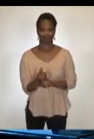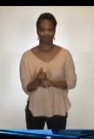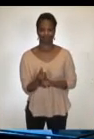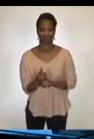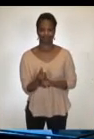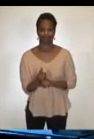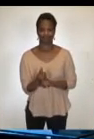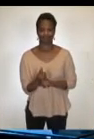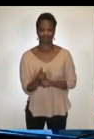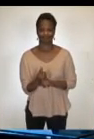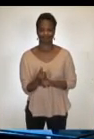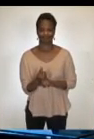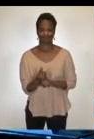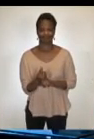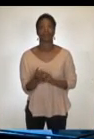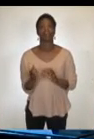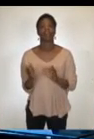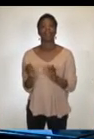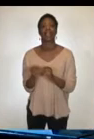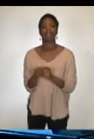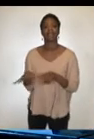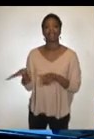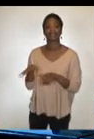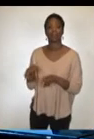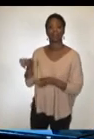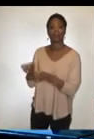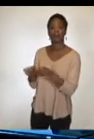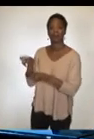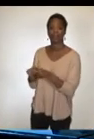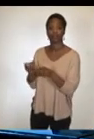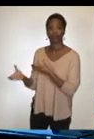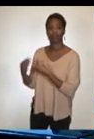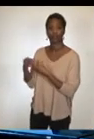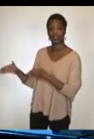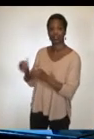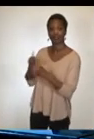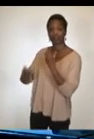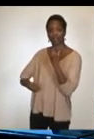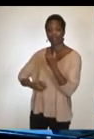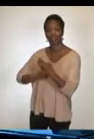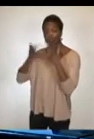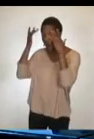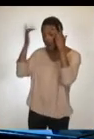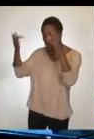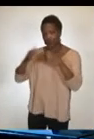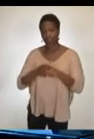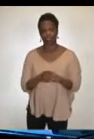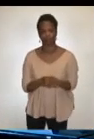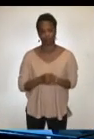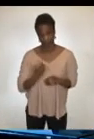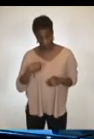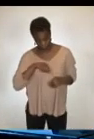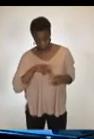les acteurs culturels de la ville. Ce que nous voulons, c'est leur donner